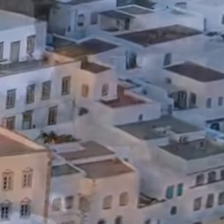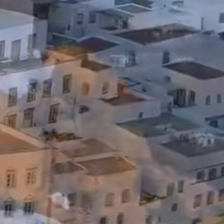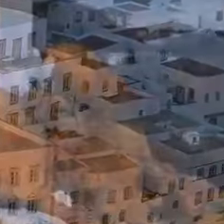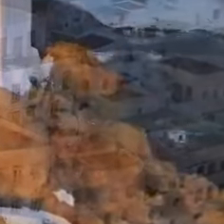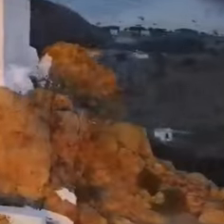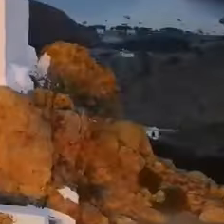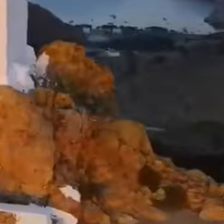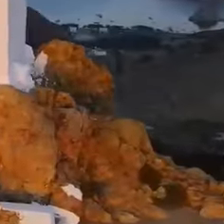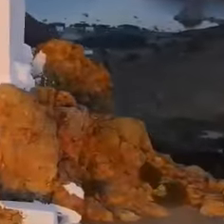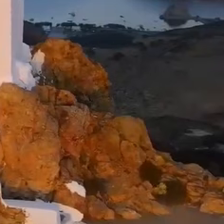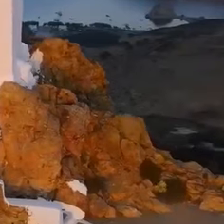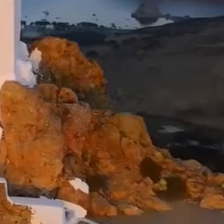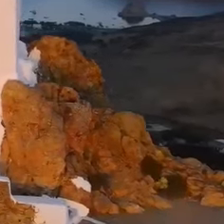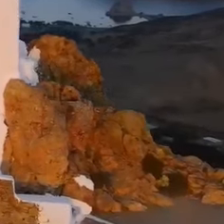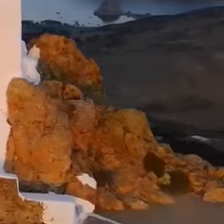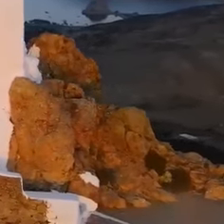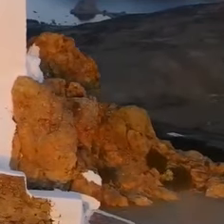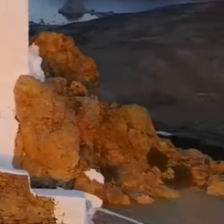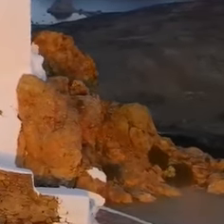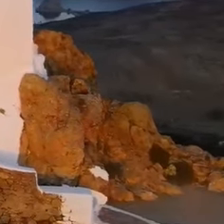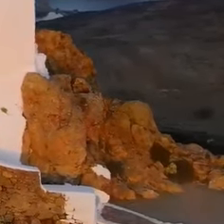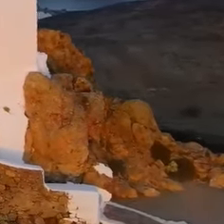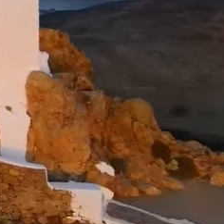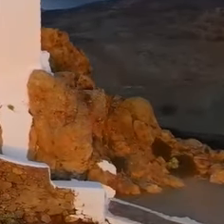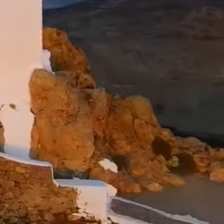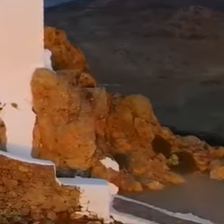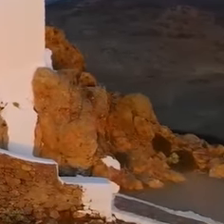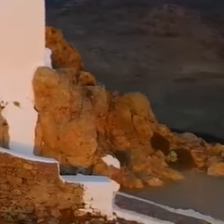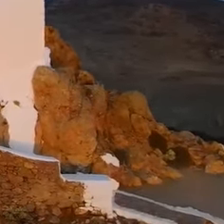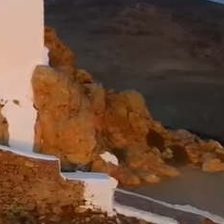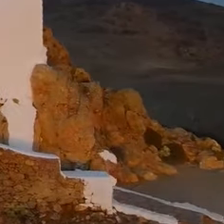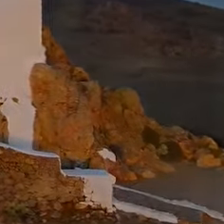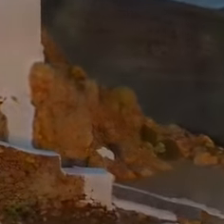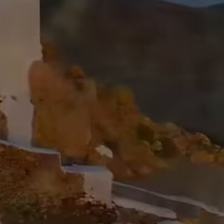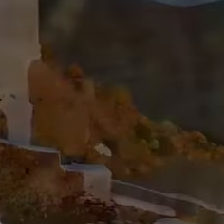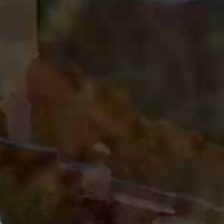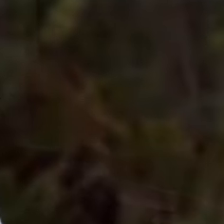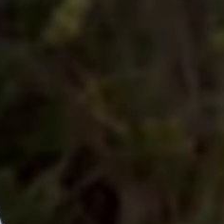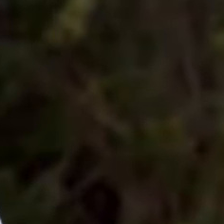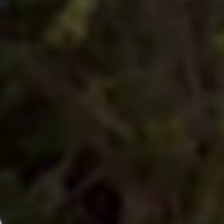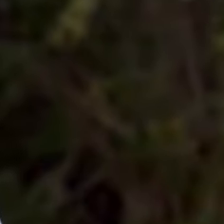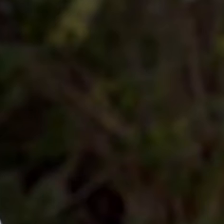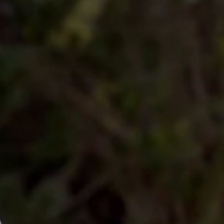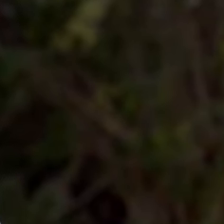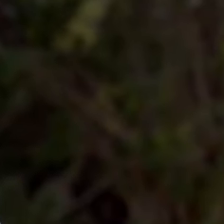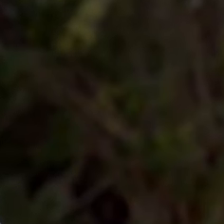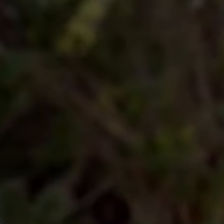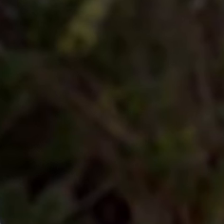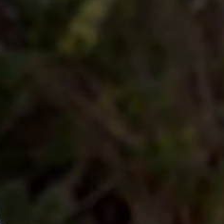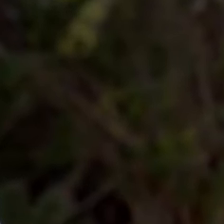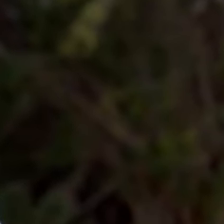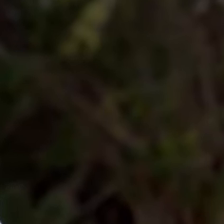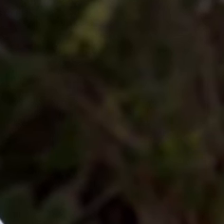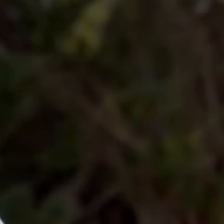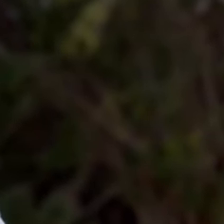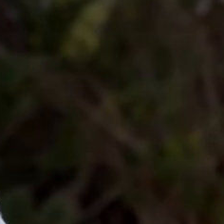испортил свою партию. И нужно переигрывать все заново. Поэтому если это сценарий, если это партитура, то не думайте, что